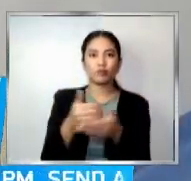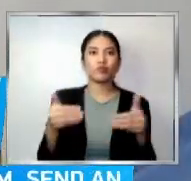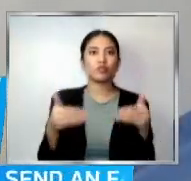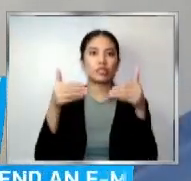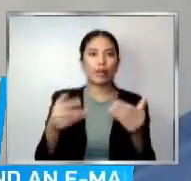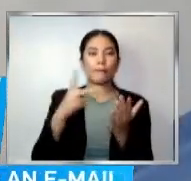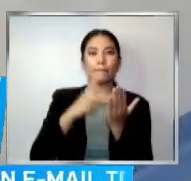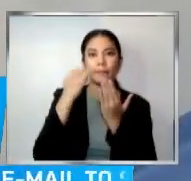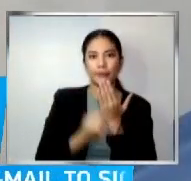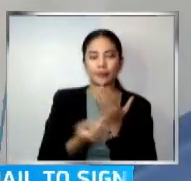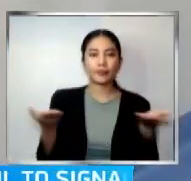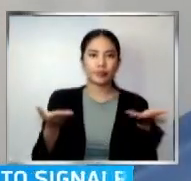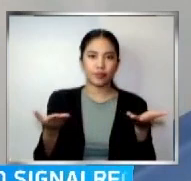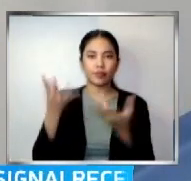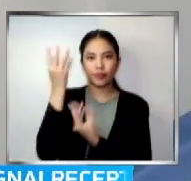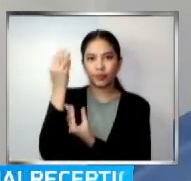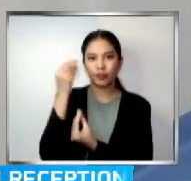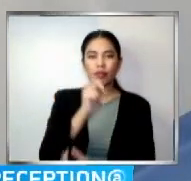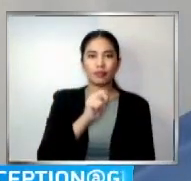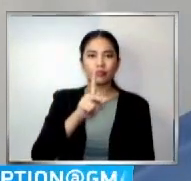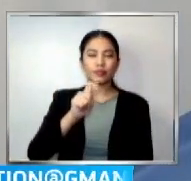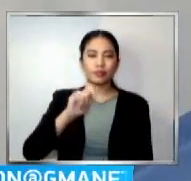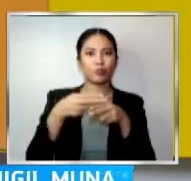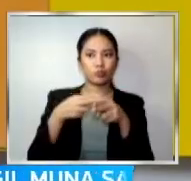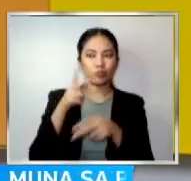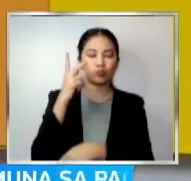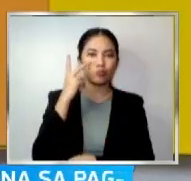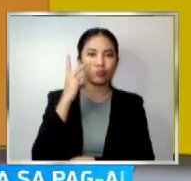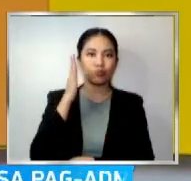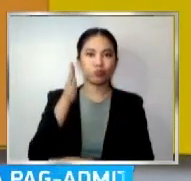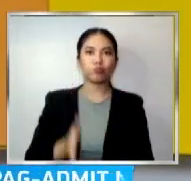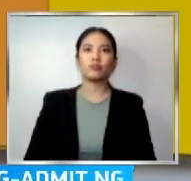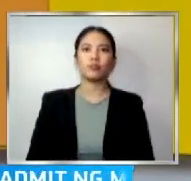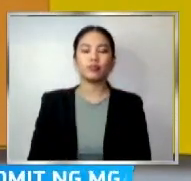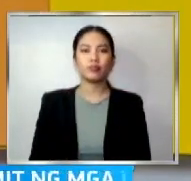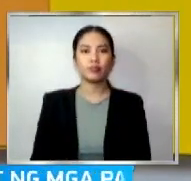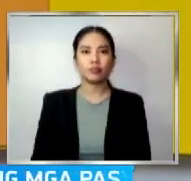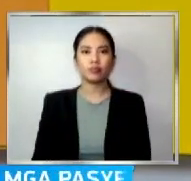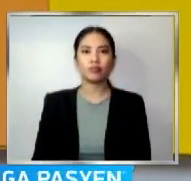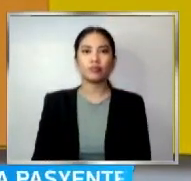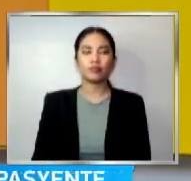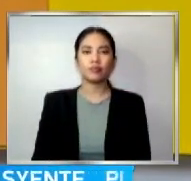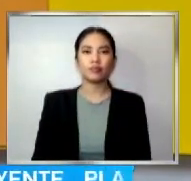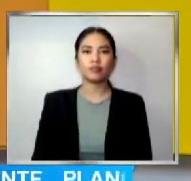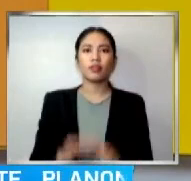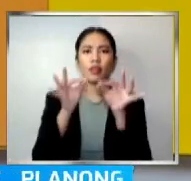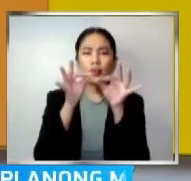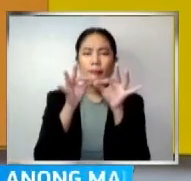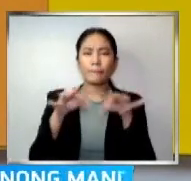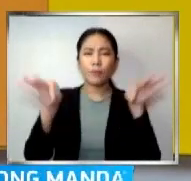sa NKTI. Balik sa iyo, Connie. Maraming salamat, Ian Cruz. Napaka-importante po ng contact tracing sa